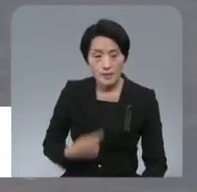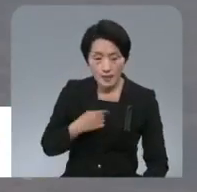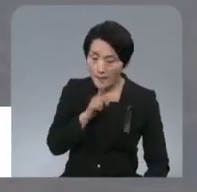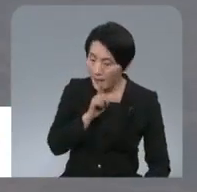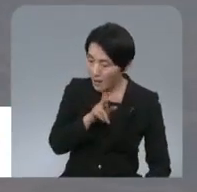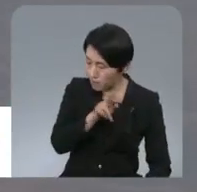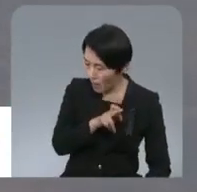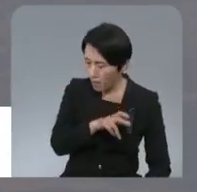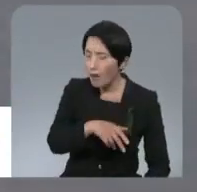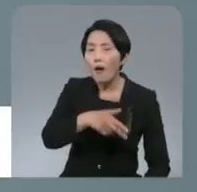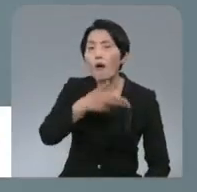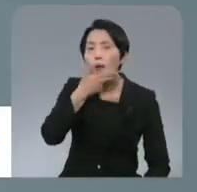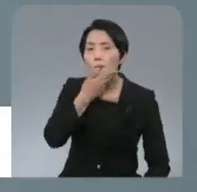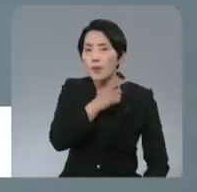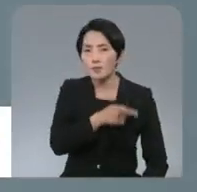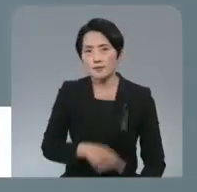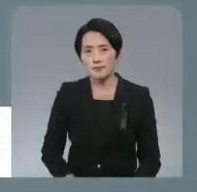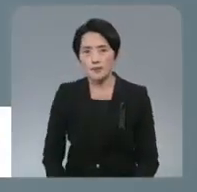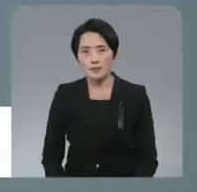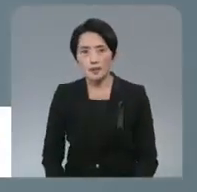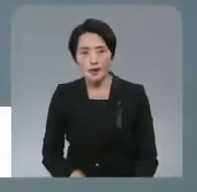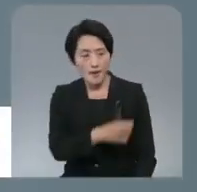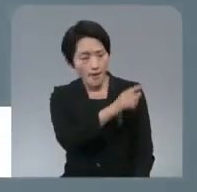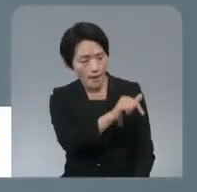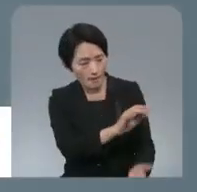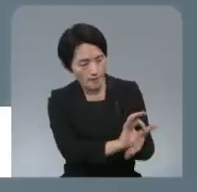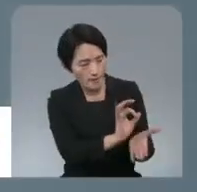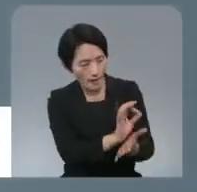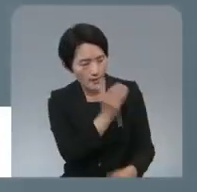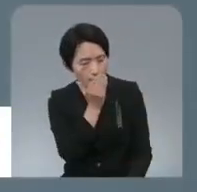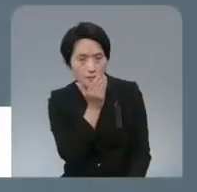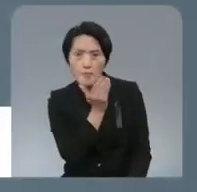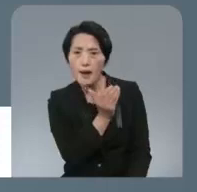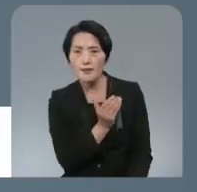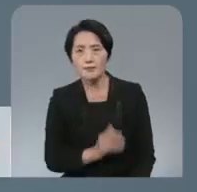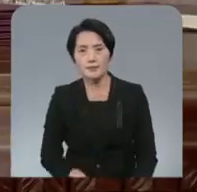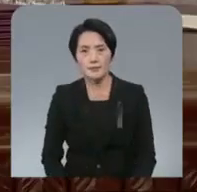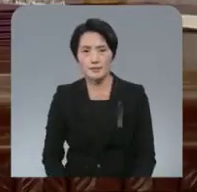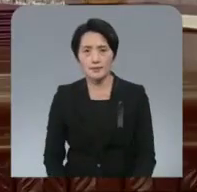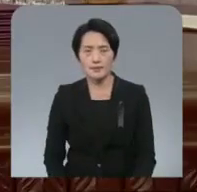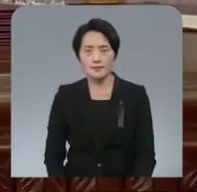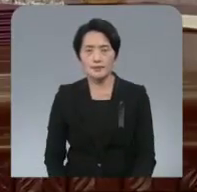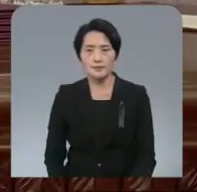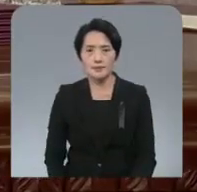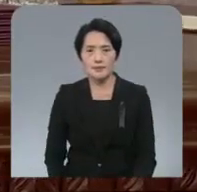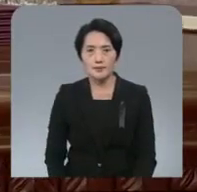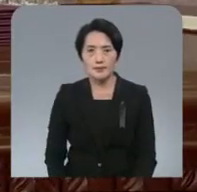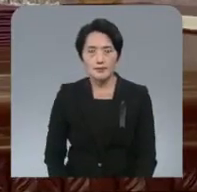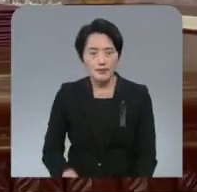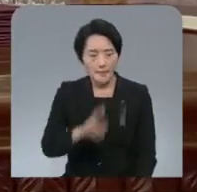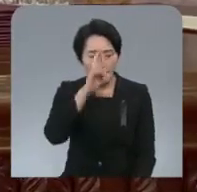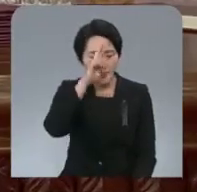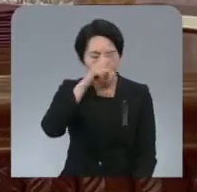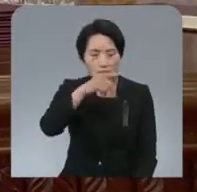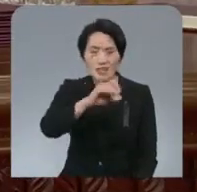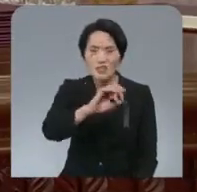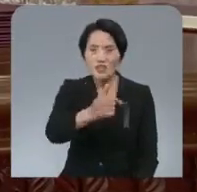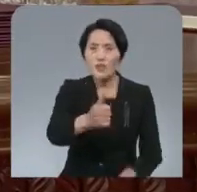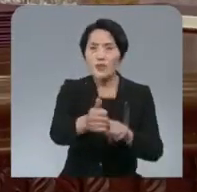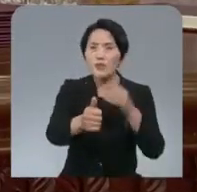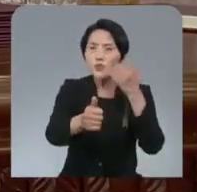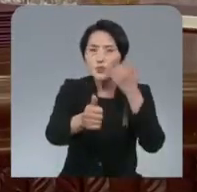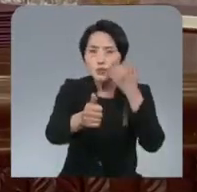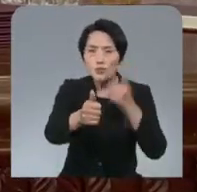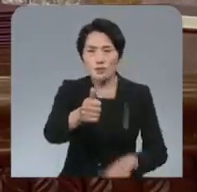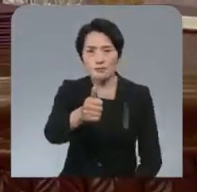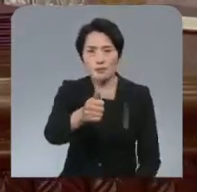合空中演习警戒风暴，称该演习是瞄准北韩的侵略演习，是非常无聊的征兆。朴